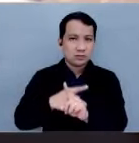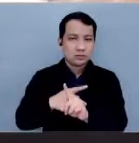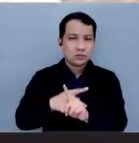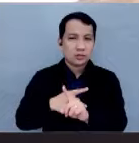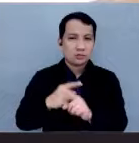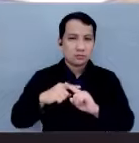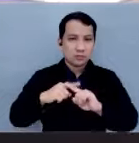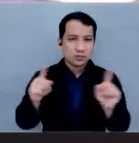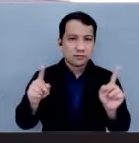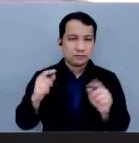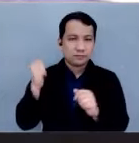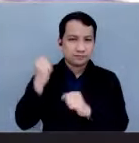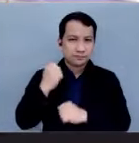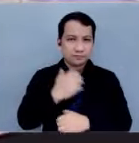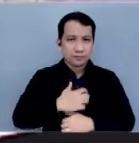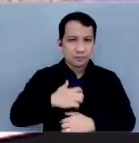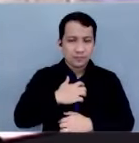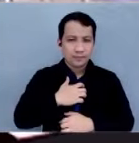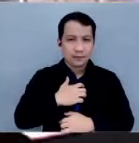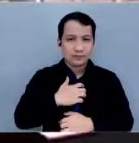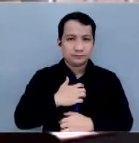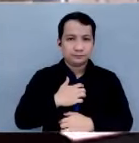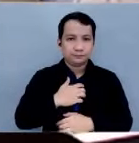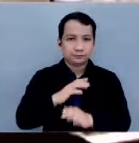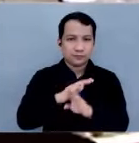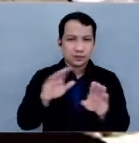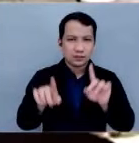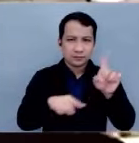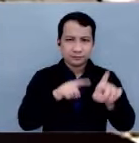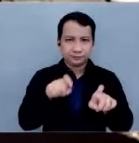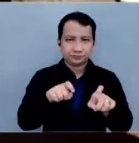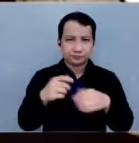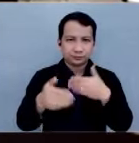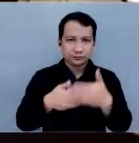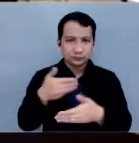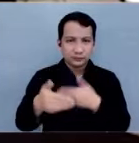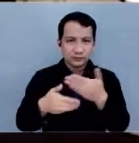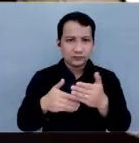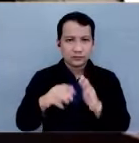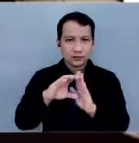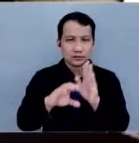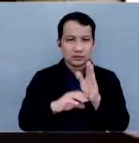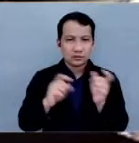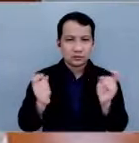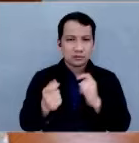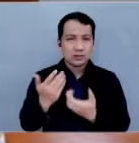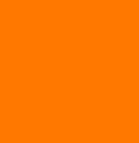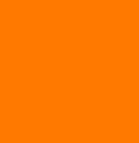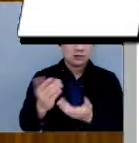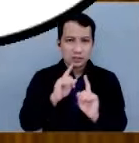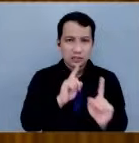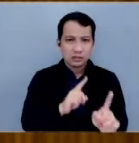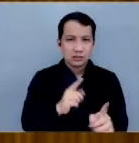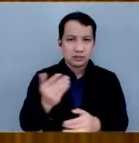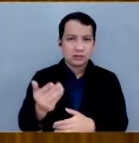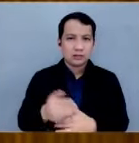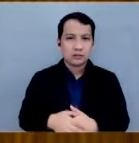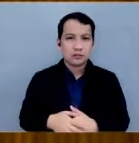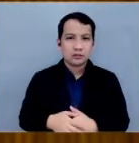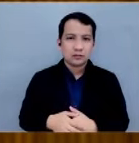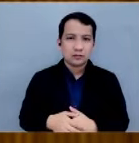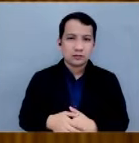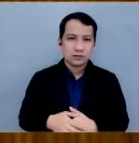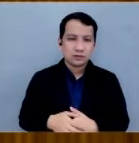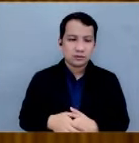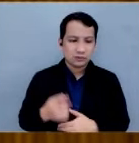umaalma pa rin ng maabay block sa kwestyonable raw na proseso ng Chacha narito ang kanilang pahayag naniniwala